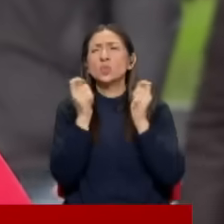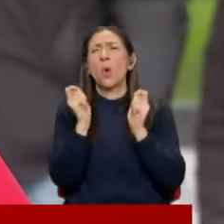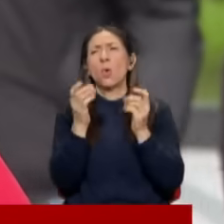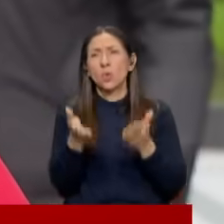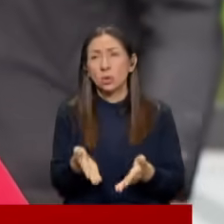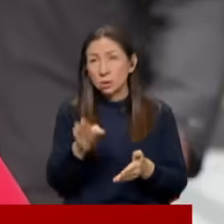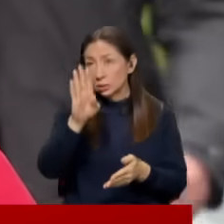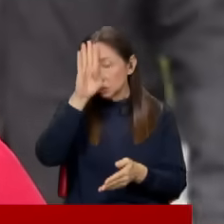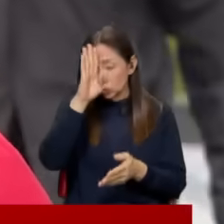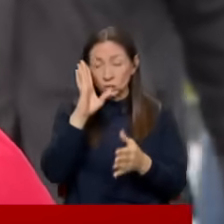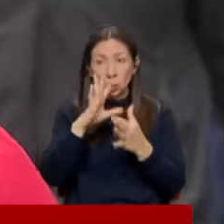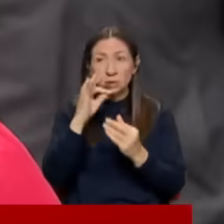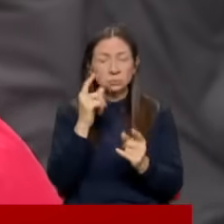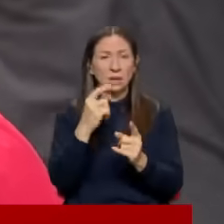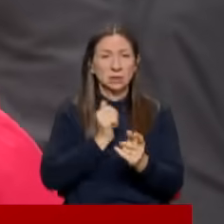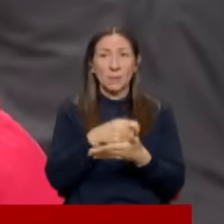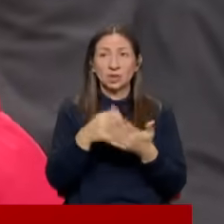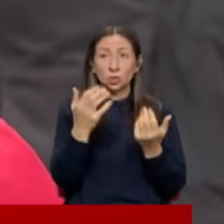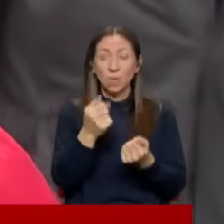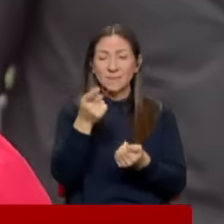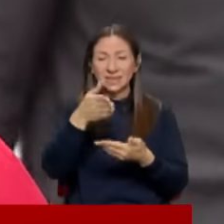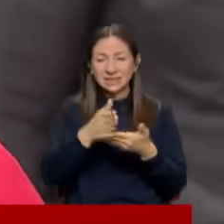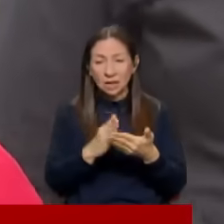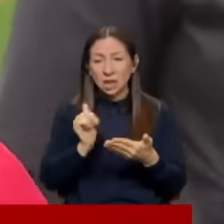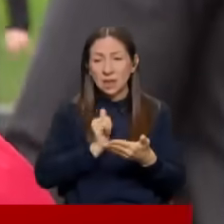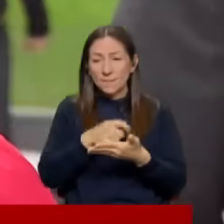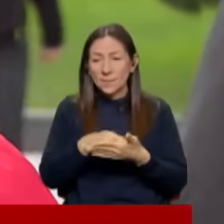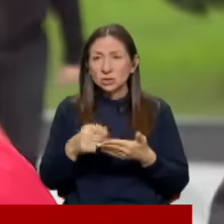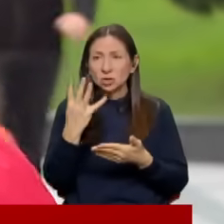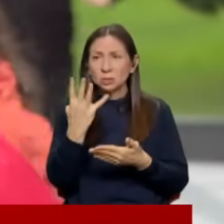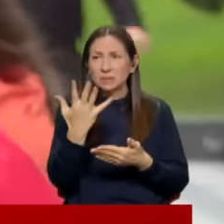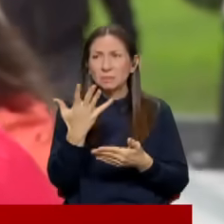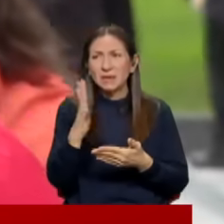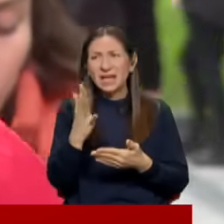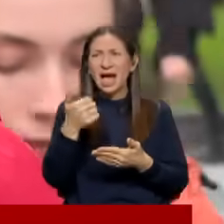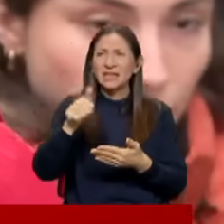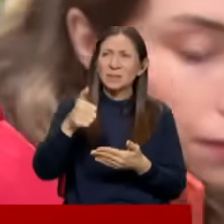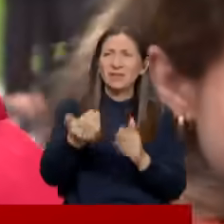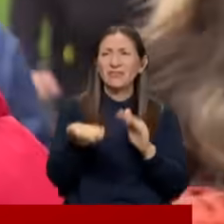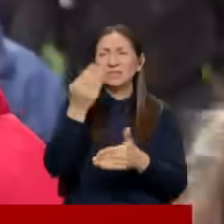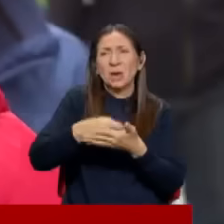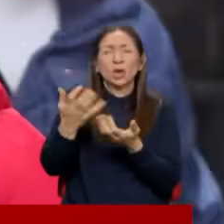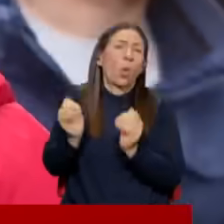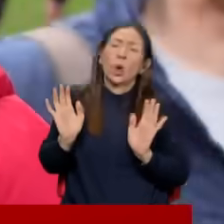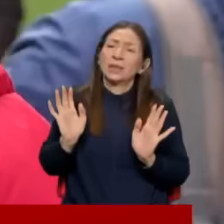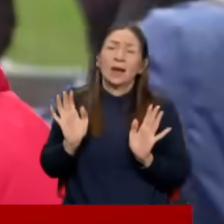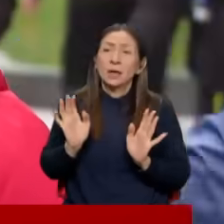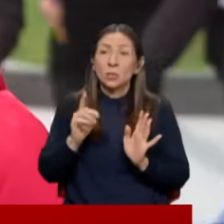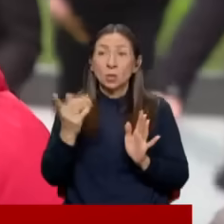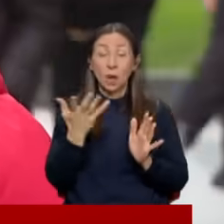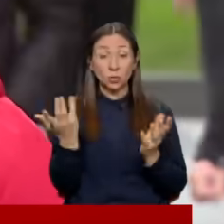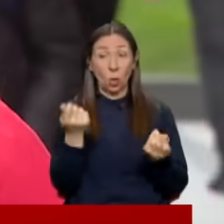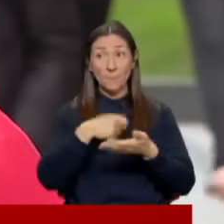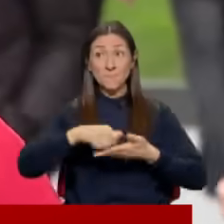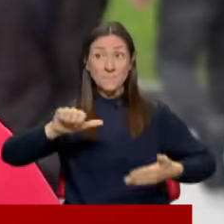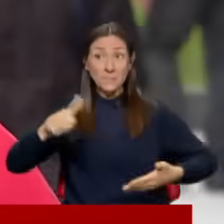zorlaşıyor. İstanbul'da çoğu insan asgari ücret alıyor. Belli bir kısım var asgari ücretten 4-5 bin lira, 6 bin lira fazla filan alıyorlar yani. Bu kadar almışan